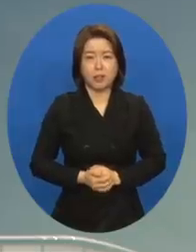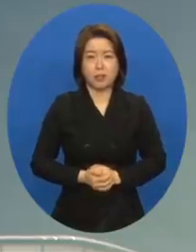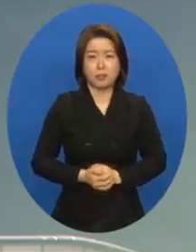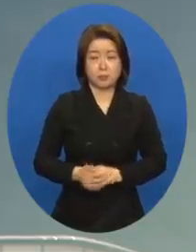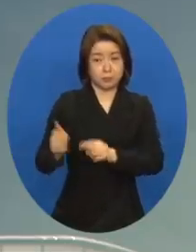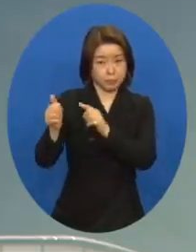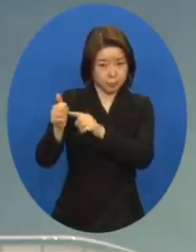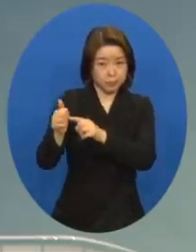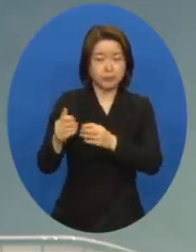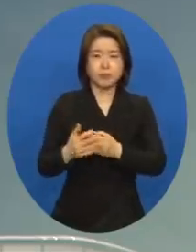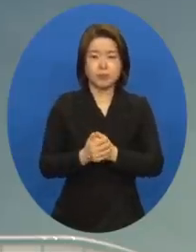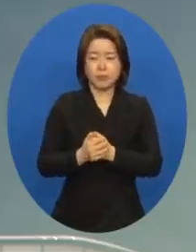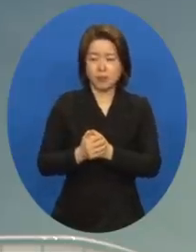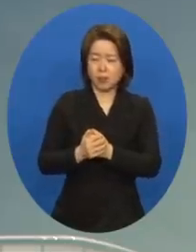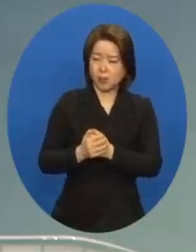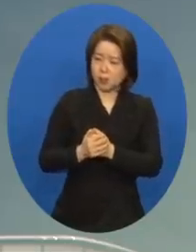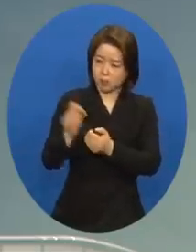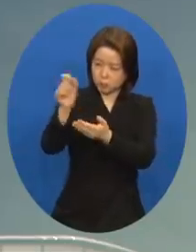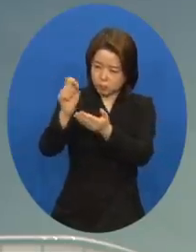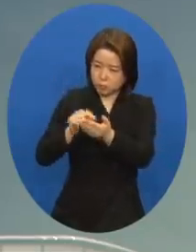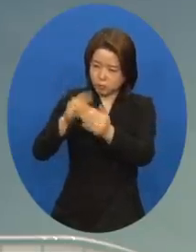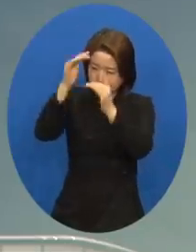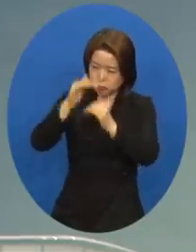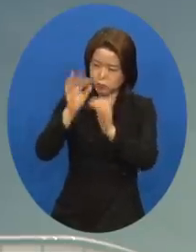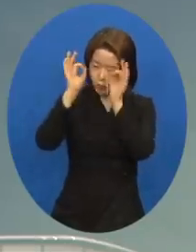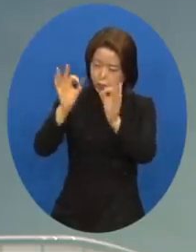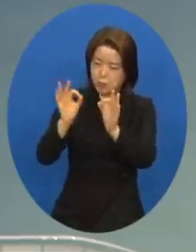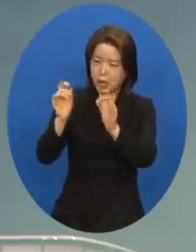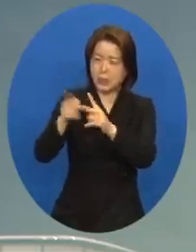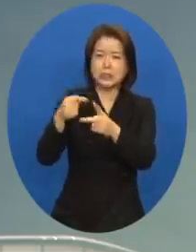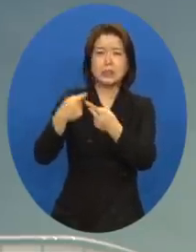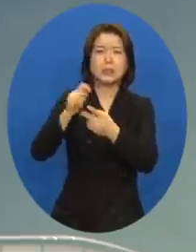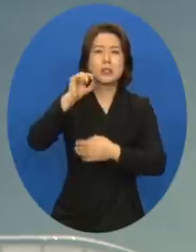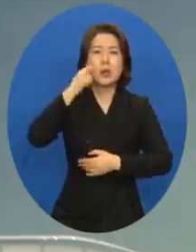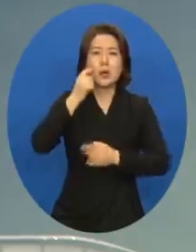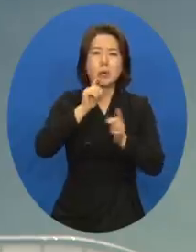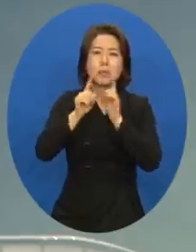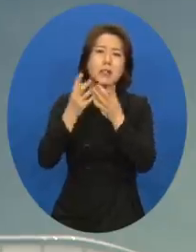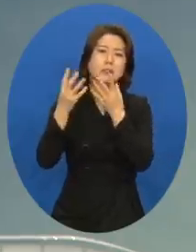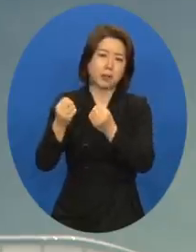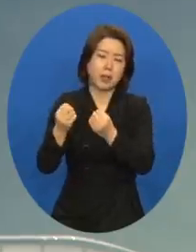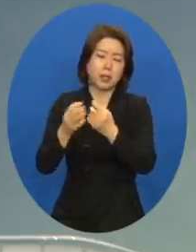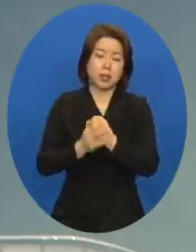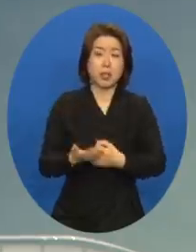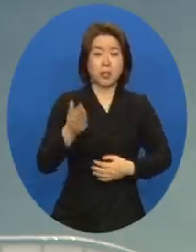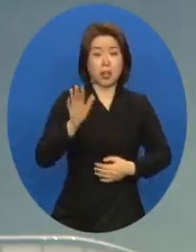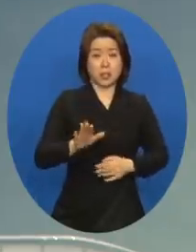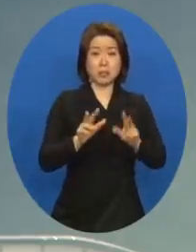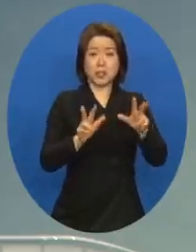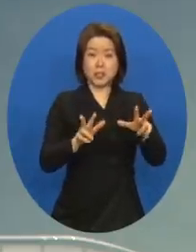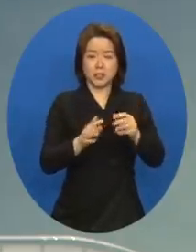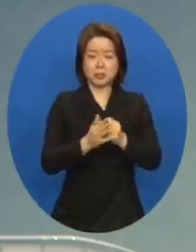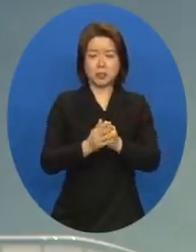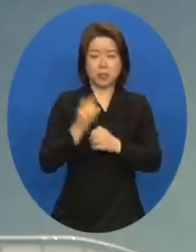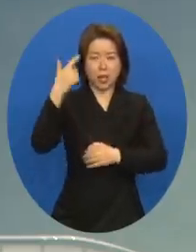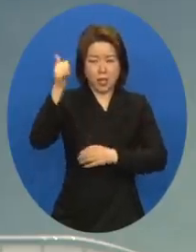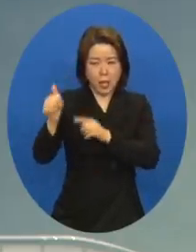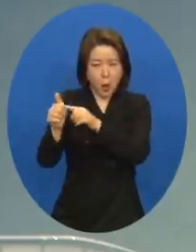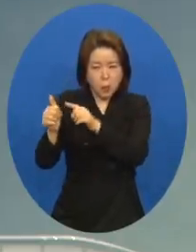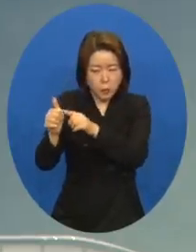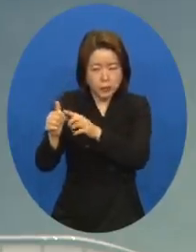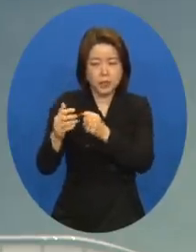잘 이해하기 어려울 수도 있었던 말씀이었습니다. 근데 지금은 그 목사님의 그